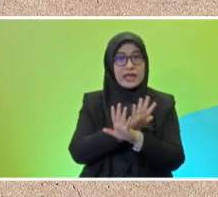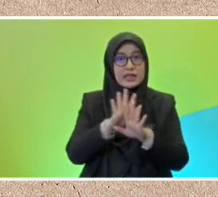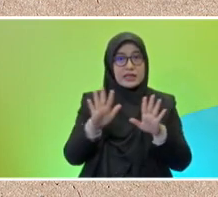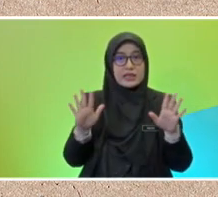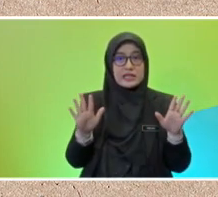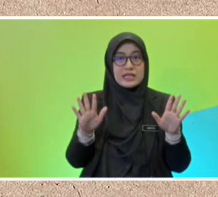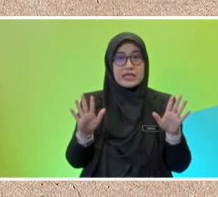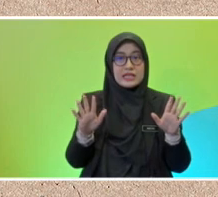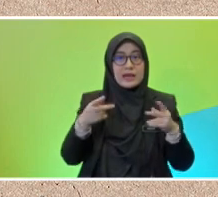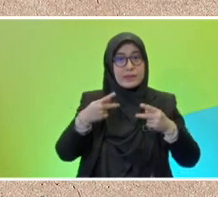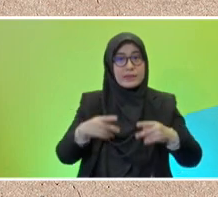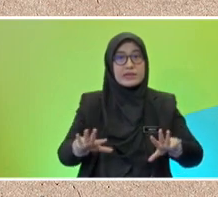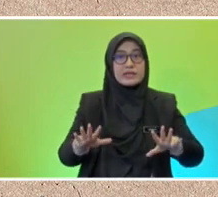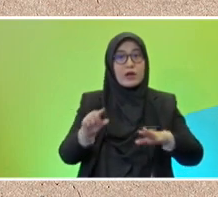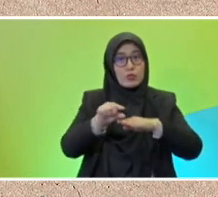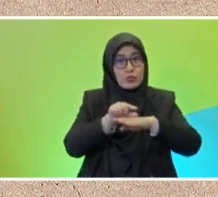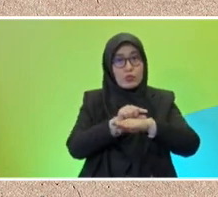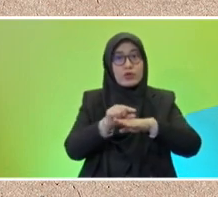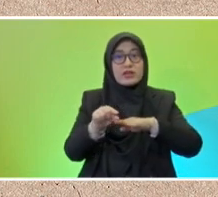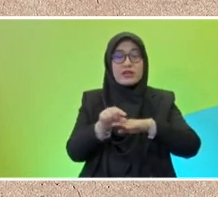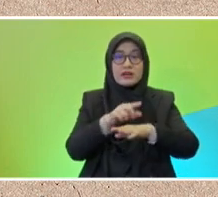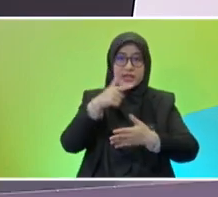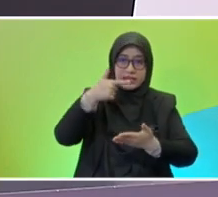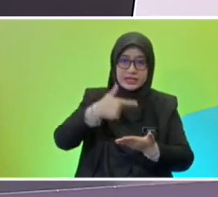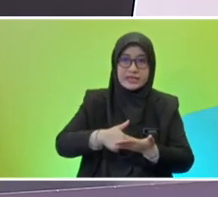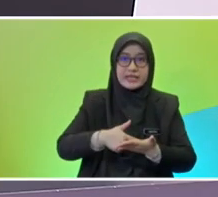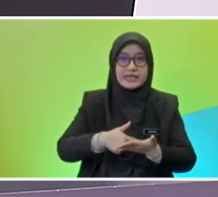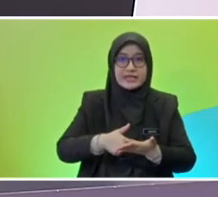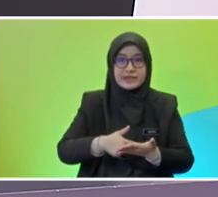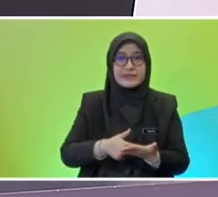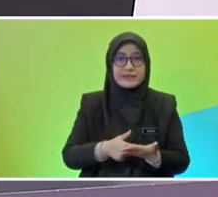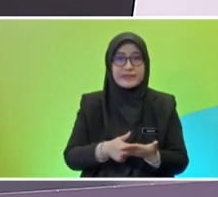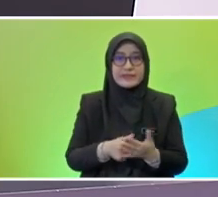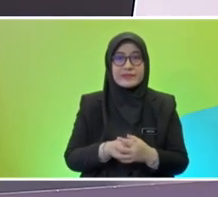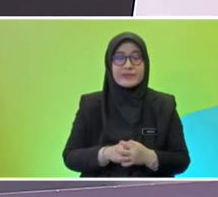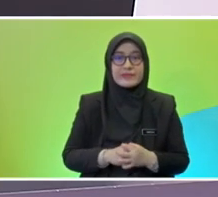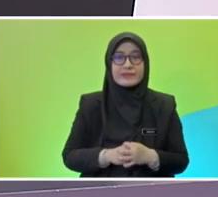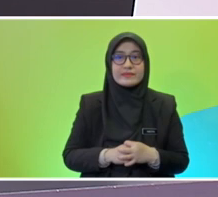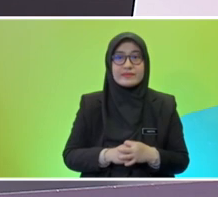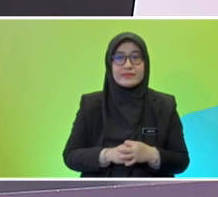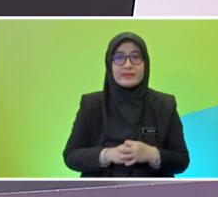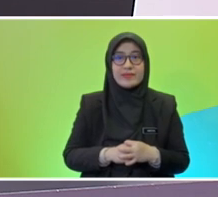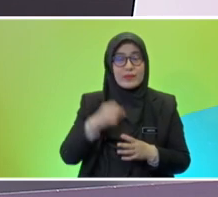digunakan lagi Oke kita gunakan lagi air tersebut